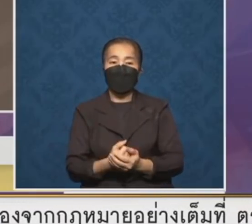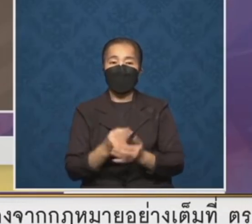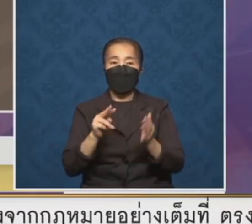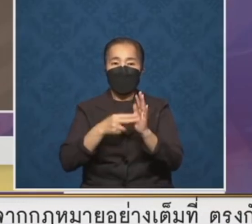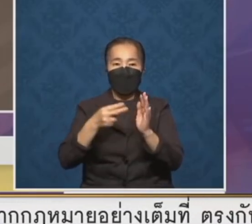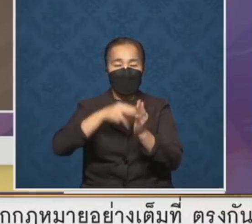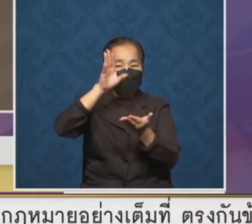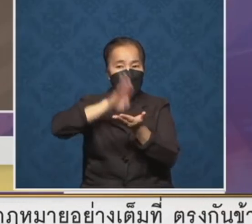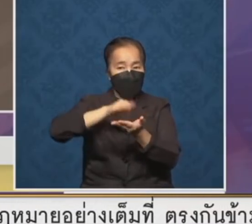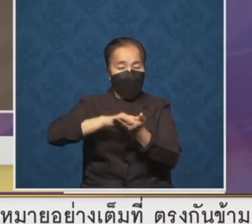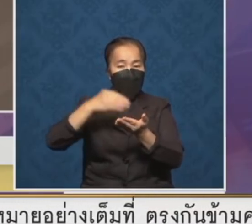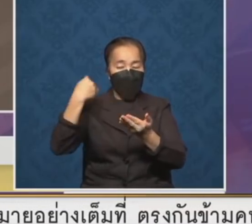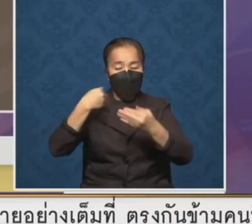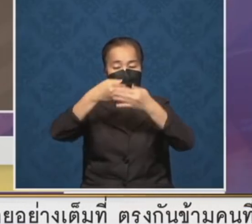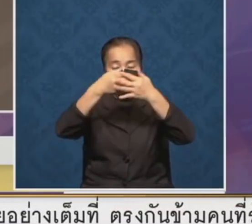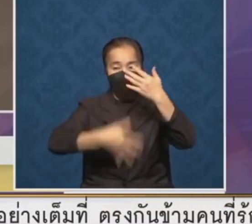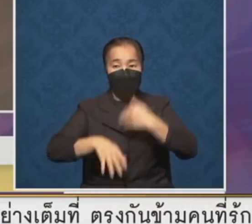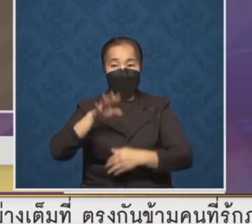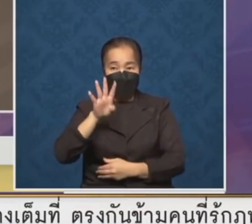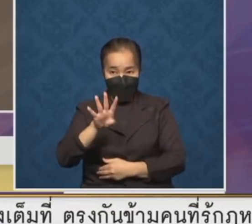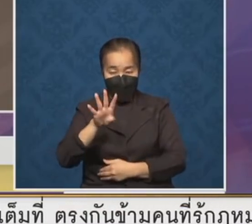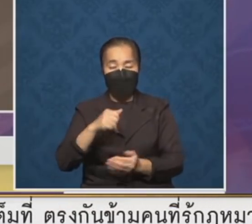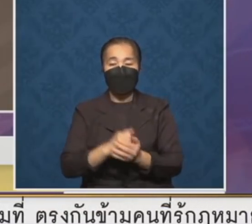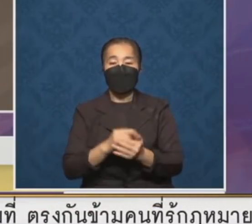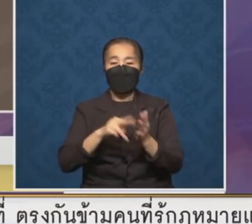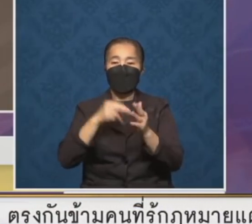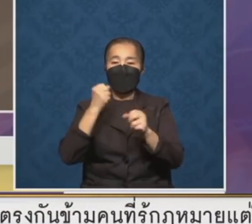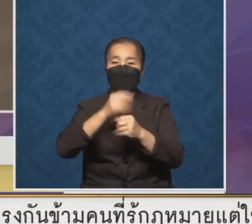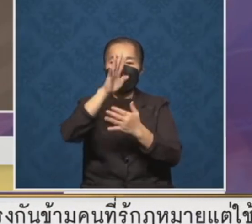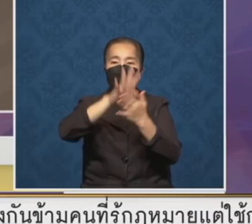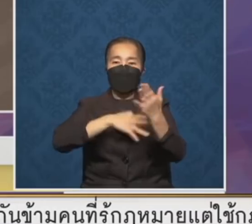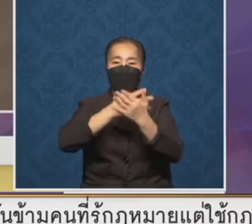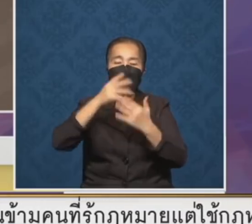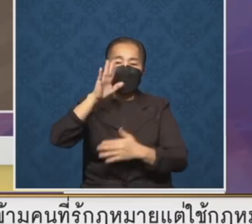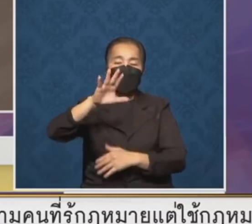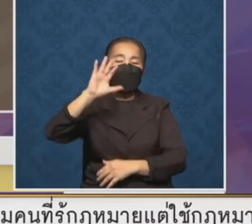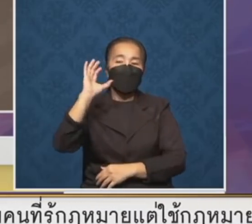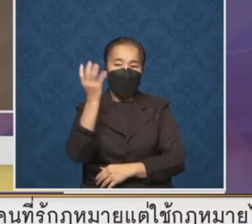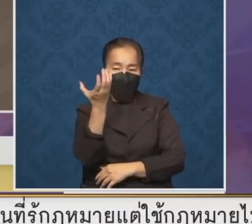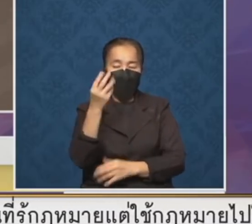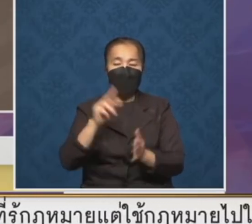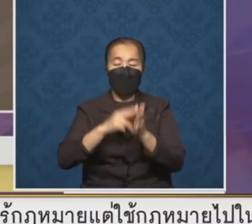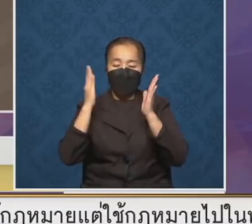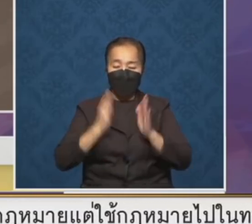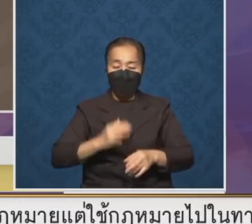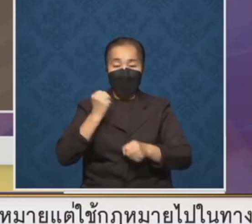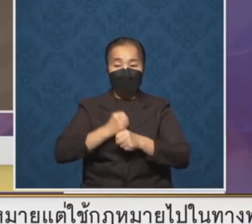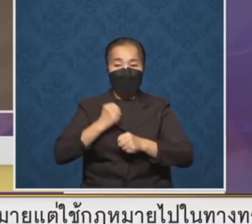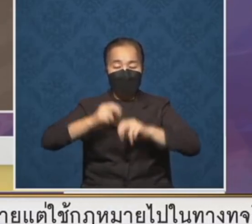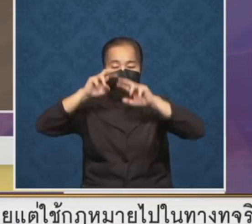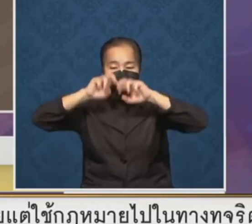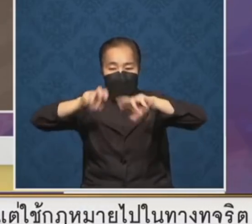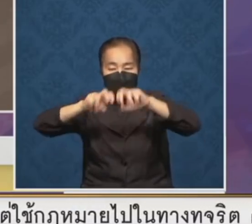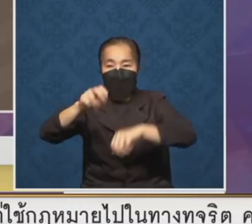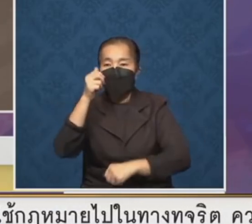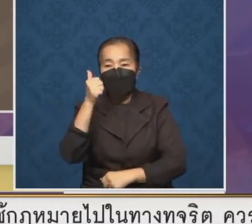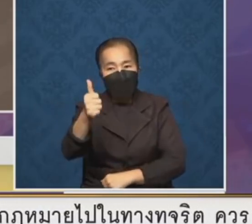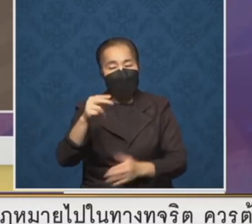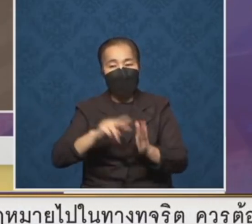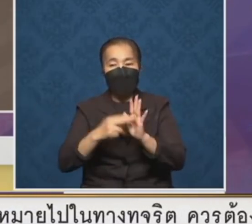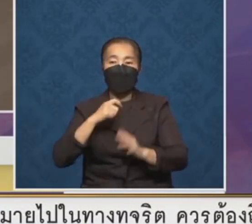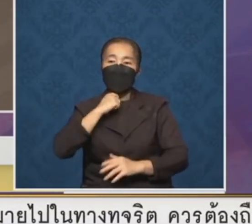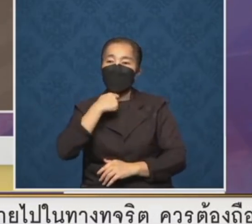14ประเภทที่ลึกยิ่งกว่าแพลตฟอร์มระดับโลกใช้วิเคราะห์ผู้ใช้งานจะถูกเจ้าหน้าที่ล้วงไปได้โดยที่ไม่จำเป็นต้องมีหมายศ